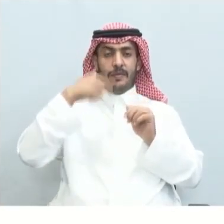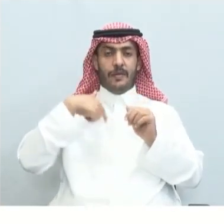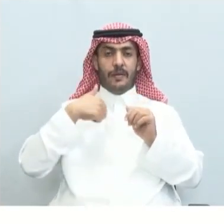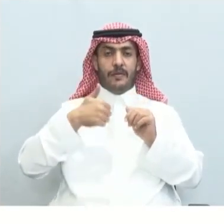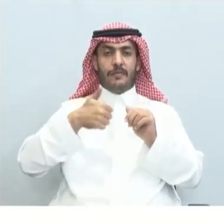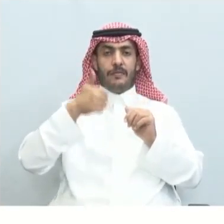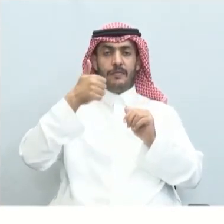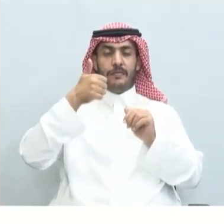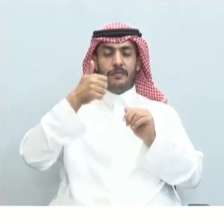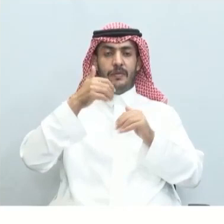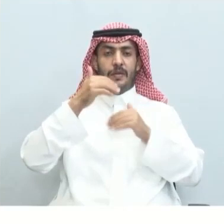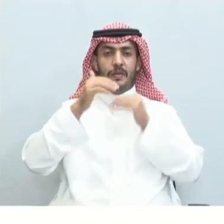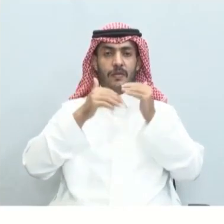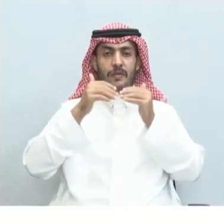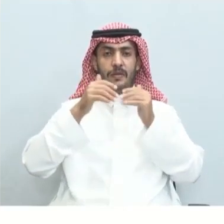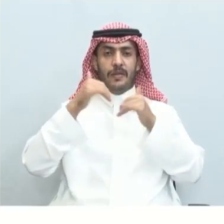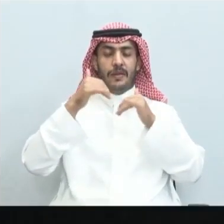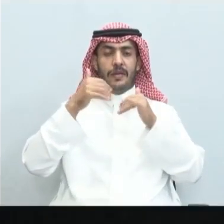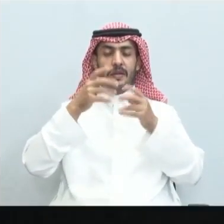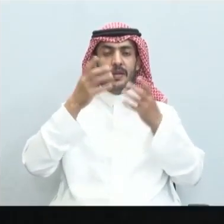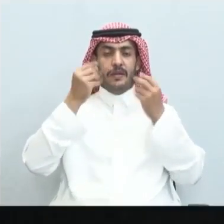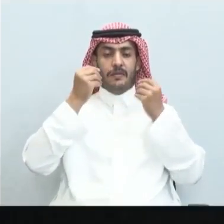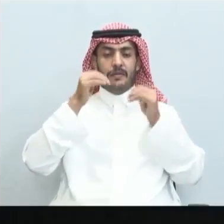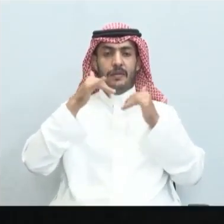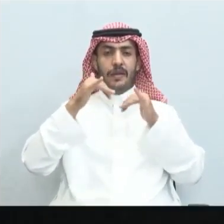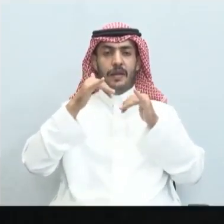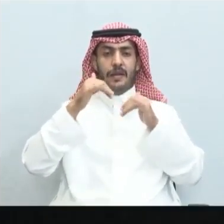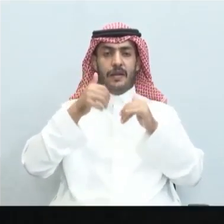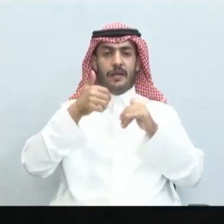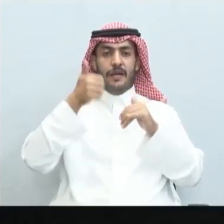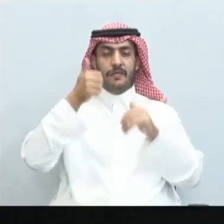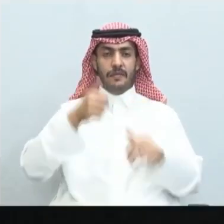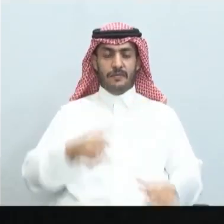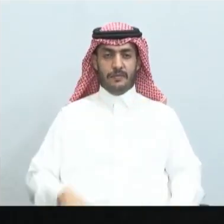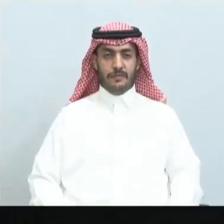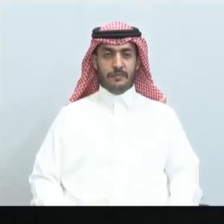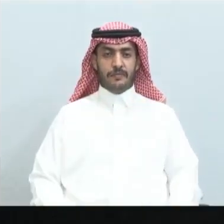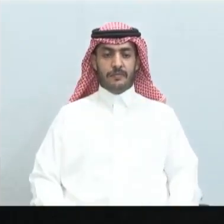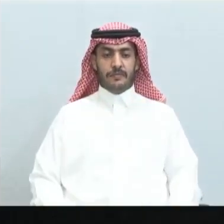على خطوات الطريقه العلميه بشكل صحيح